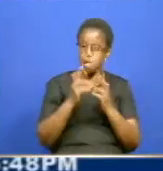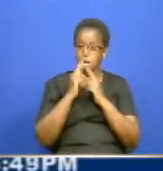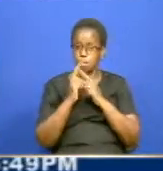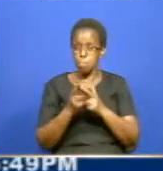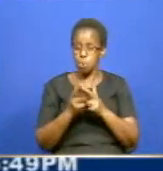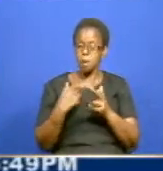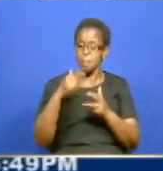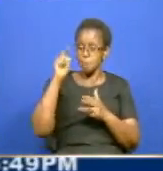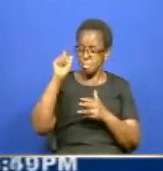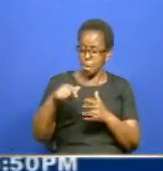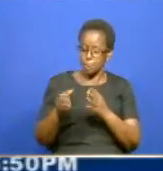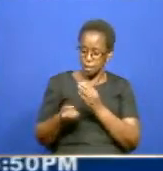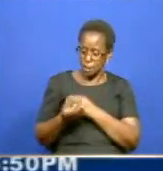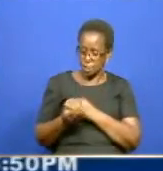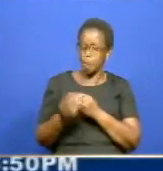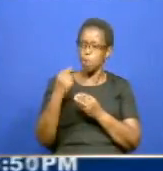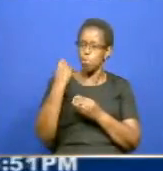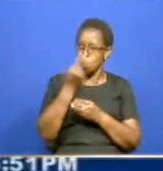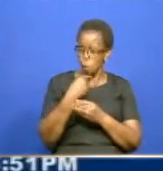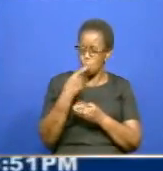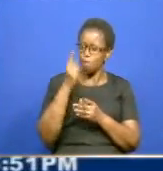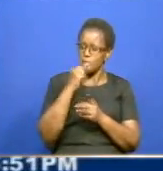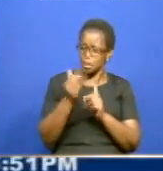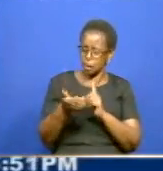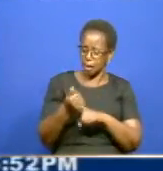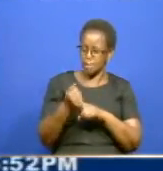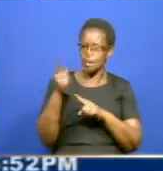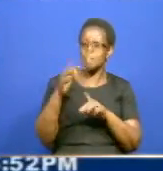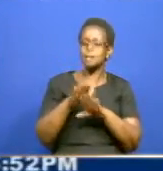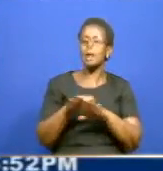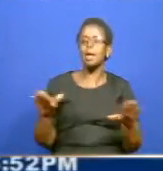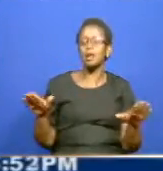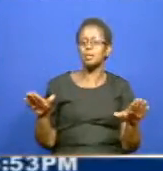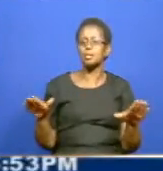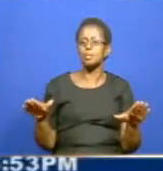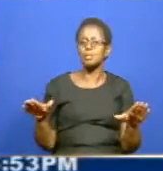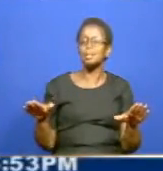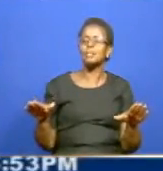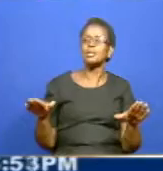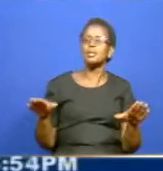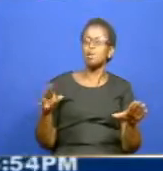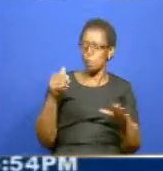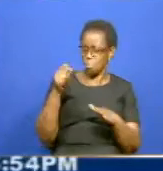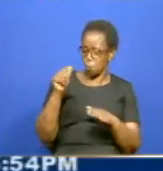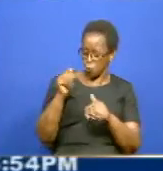kina nani ambao wamepewa hiyo ardhi ya Lamu ambayo katika beach management.